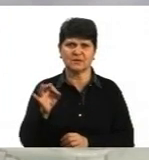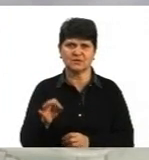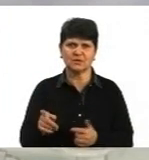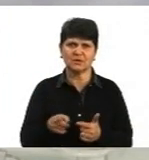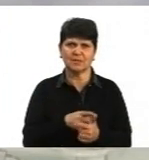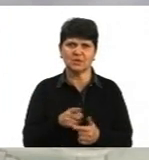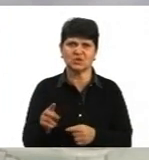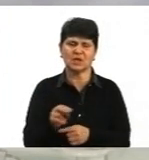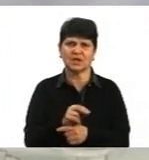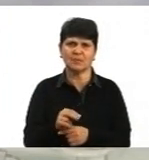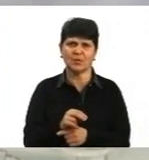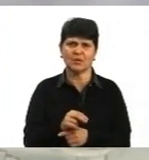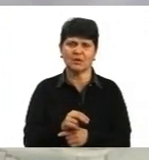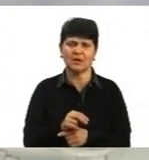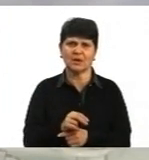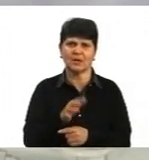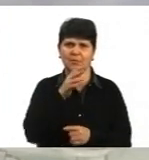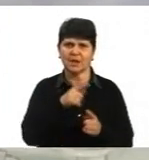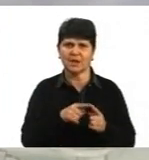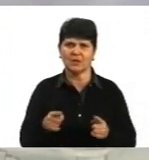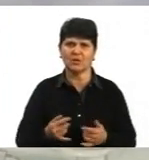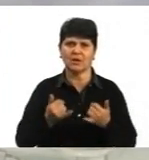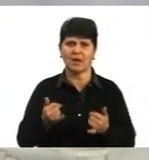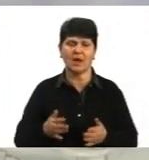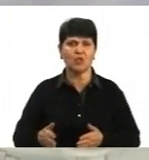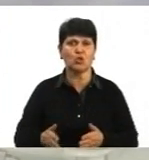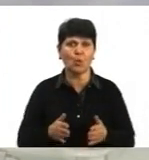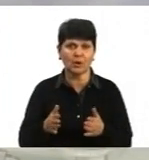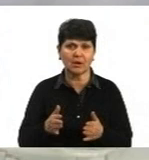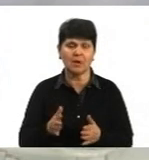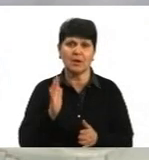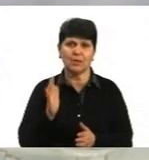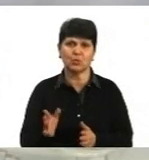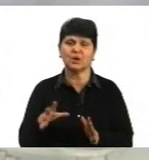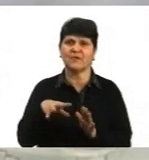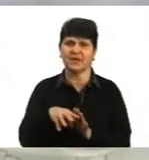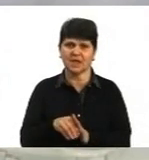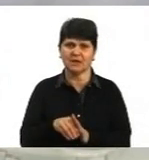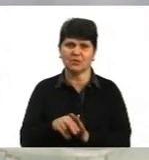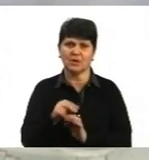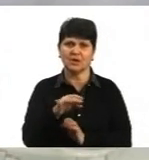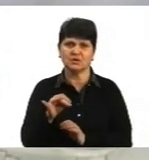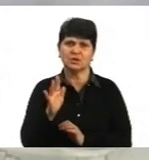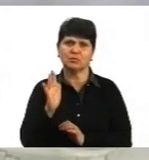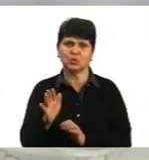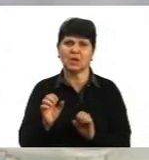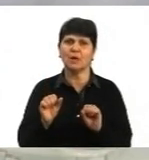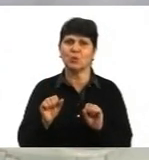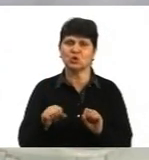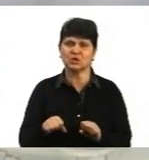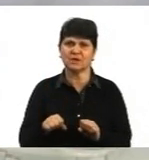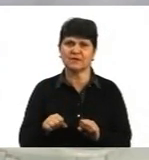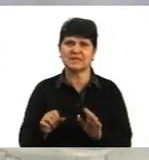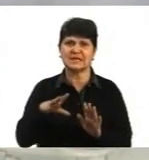для доріг. Він також зазначив, що також буде втілено. Чи буде можливість